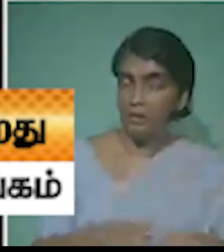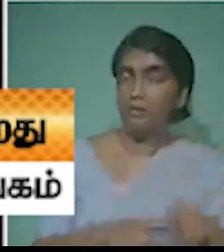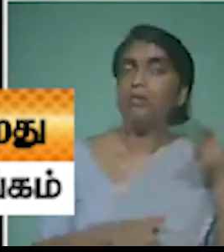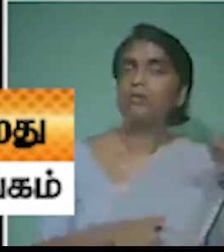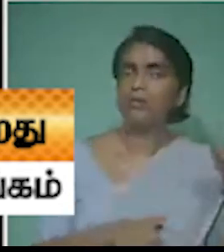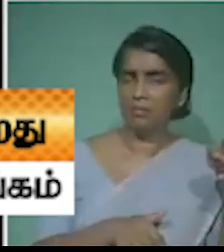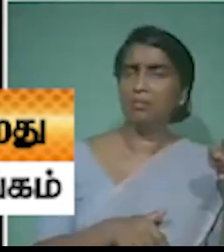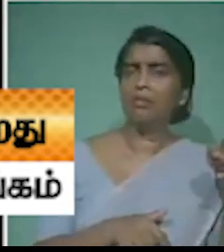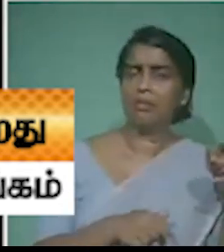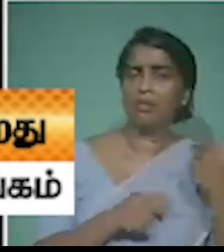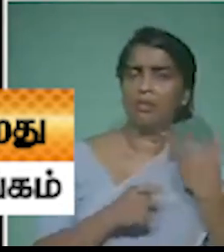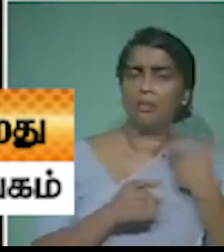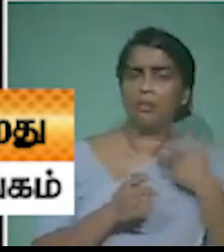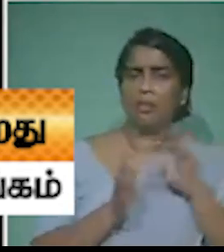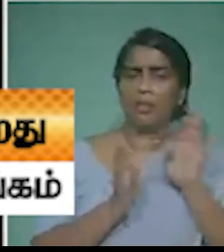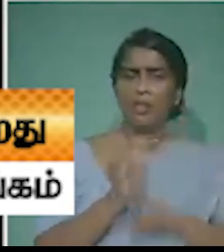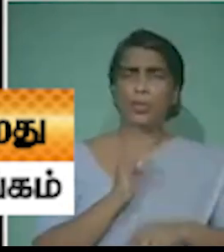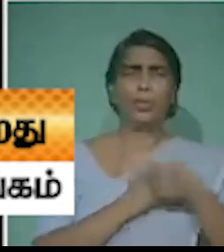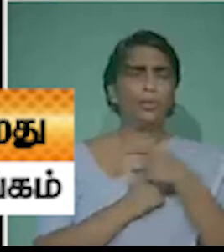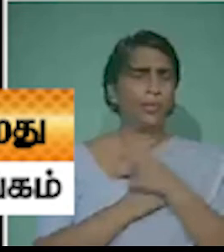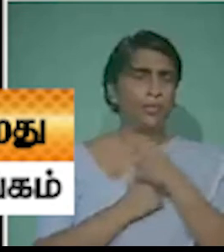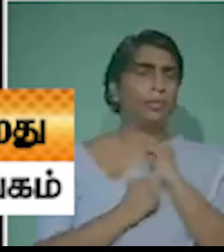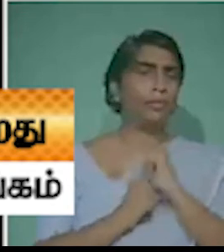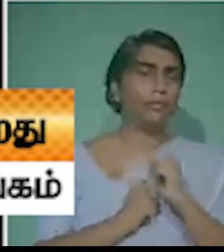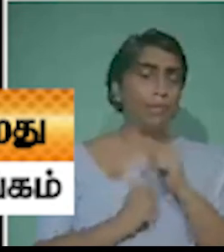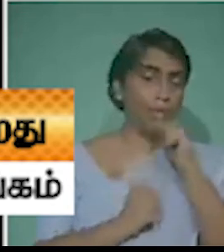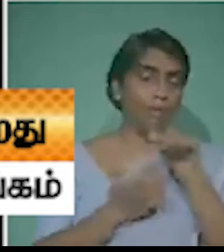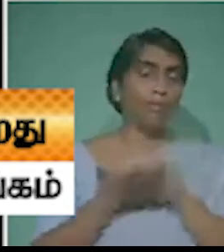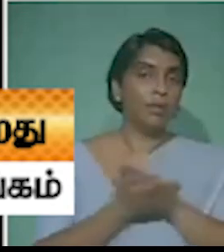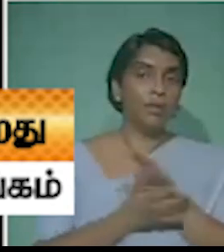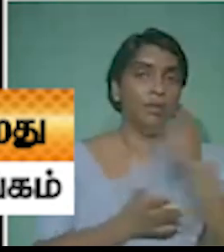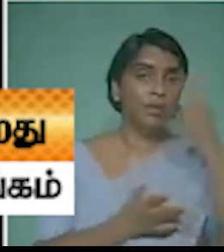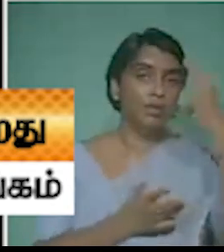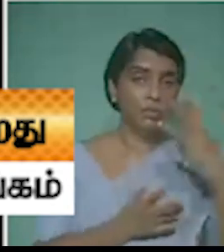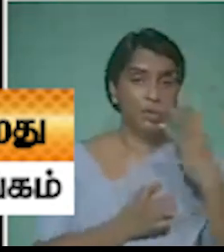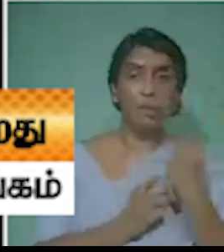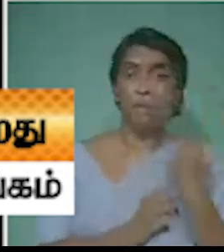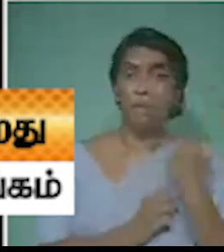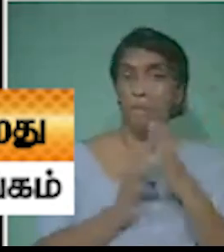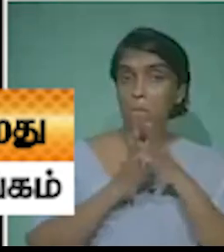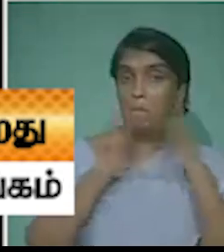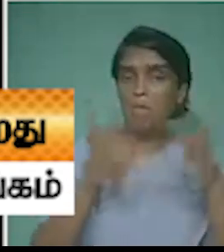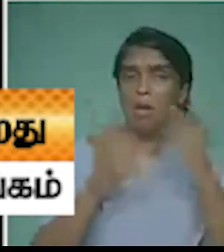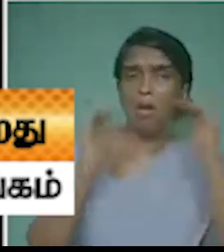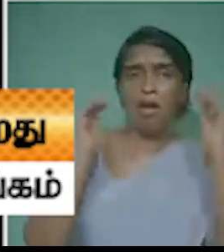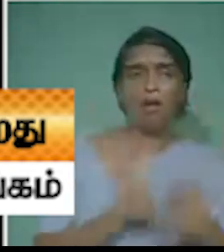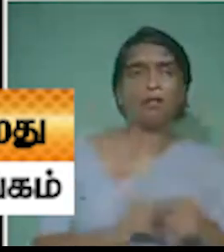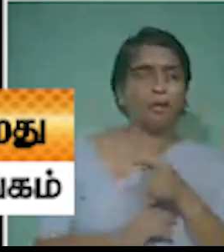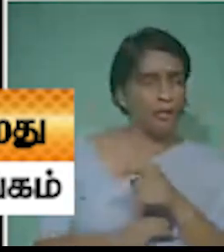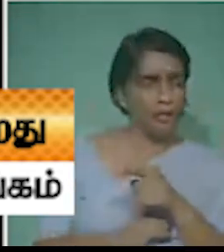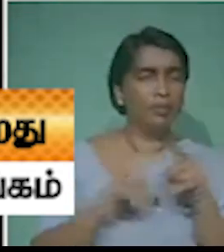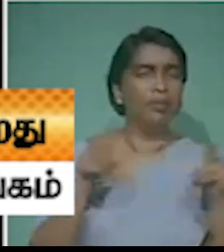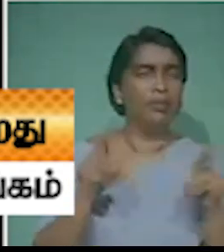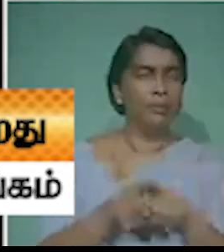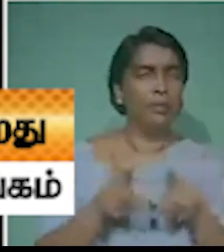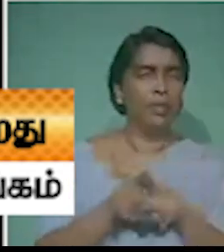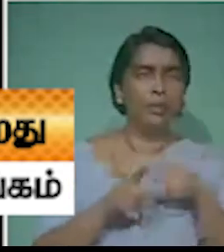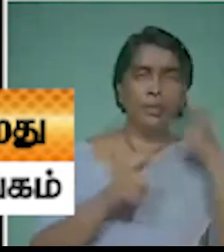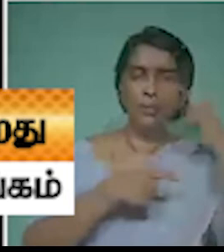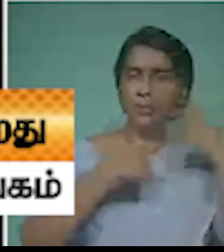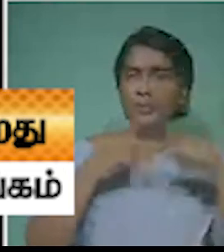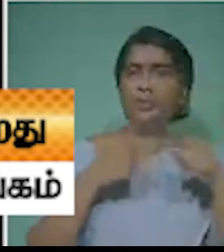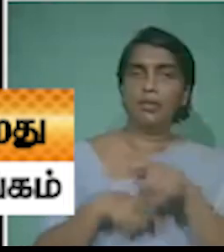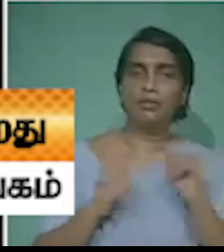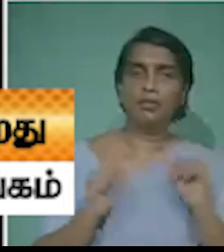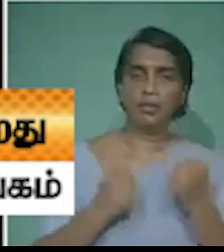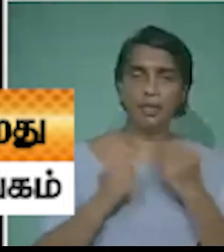எதிர்த்து வலுவிளக்க செய்தன. எனினும் ஜனாதிபதி ரணில் விக்ரமசிங்கே தலைமையிலான அரசாங்கம் தற்போது முழுமையாக இனவாத போக்கினை கடைபிடிக்கிறது. தமிழ்